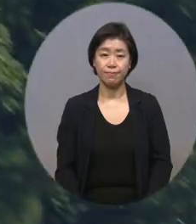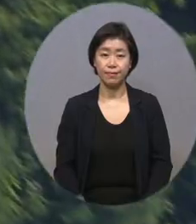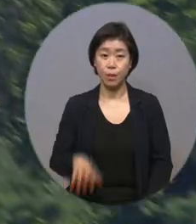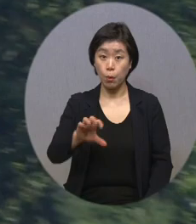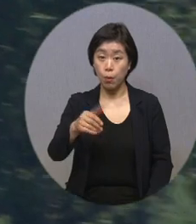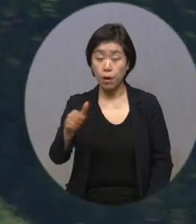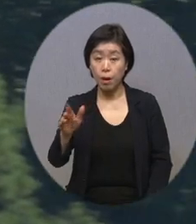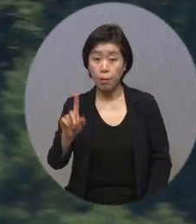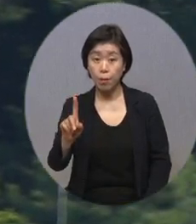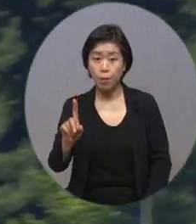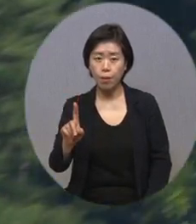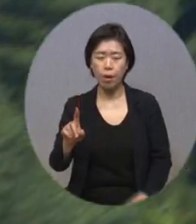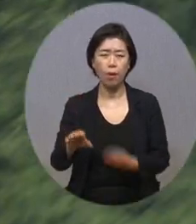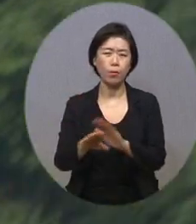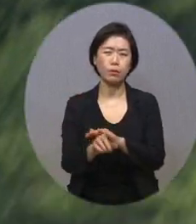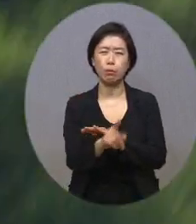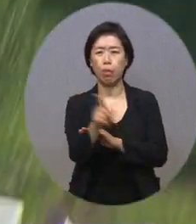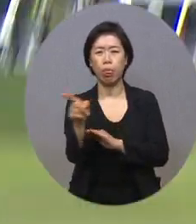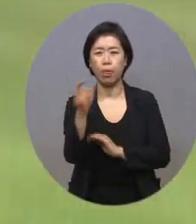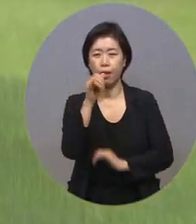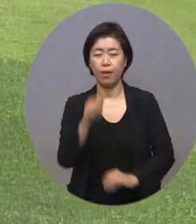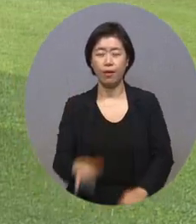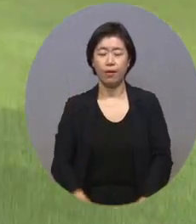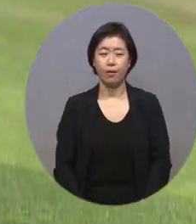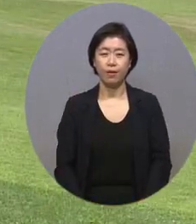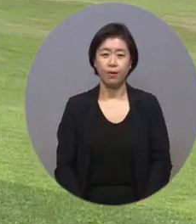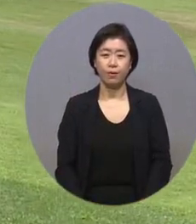아, 그랬어. 오른쪽이네.